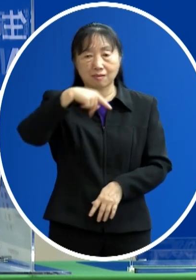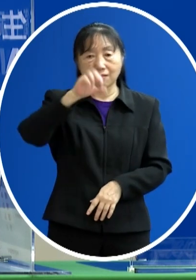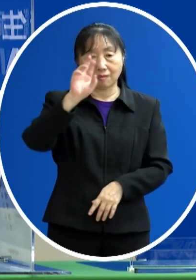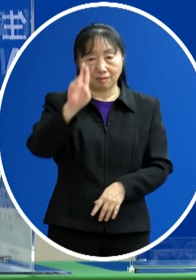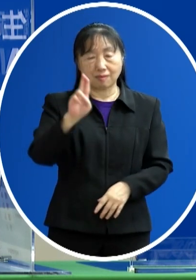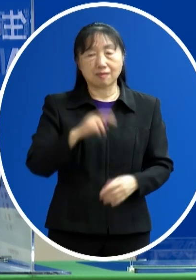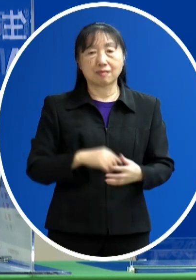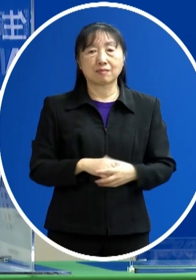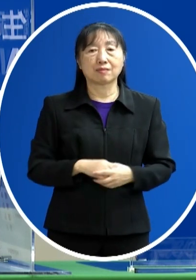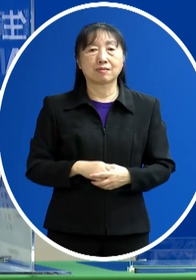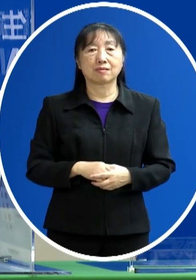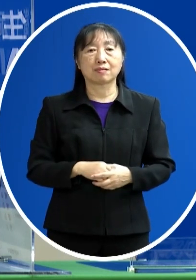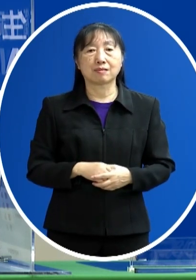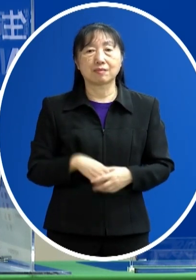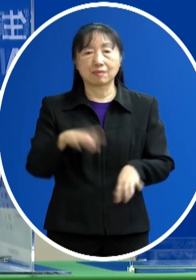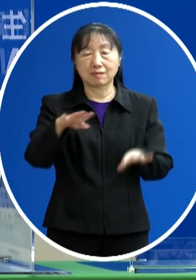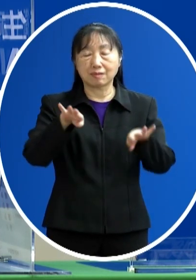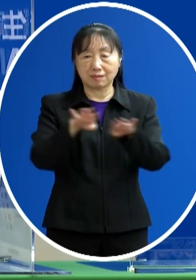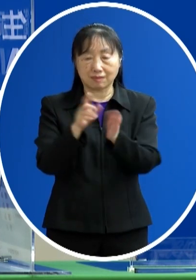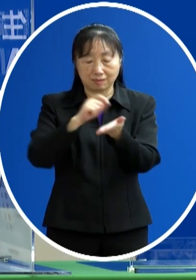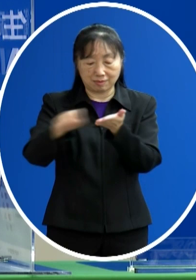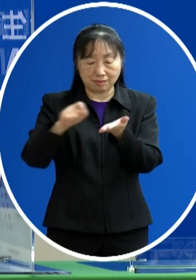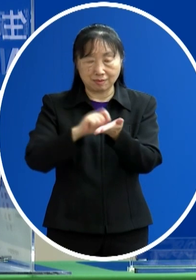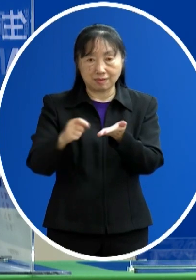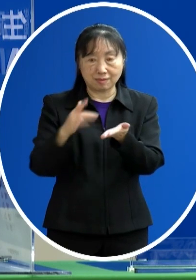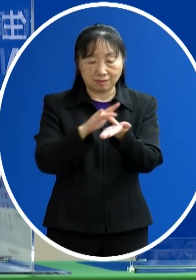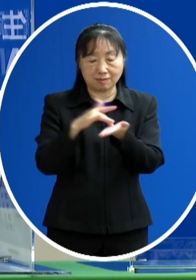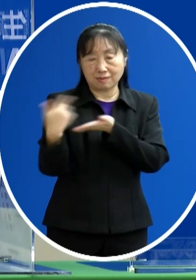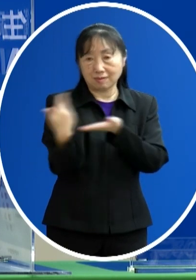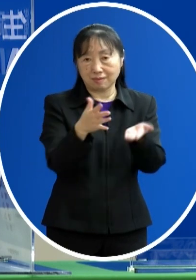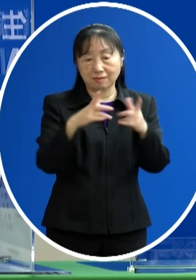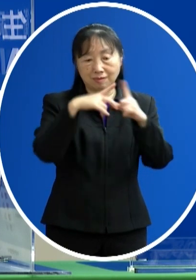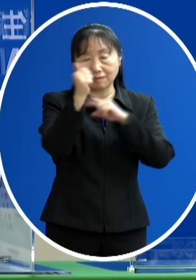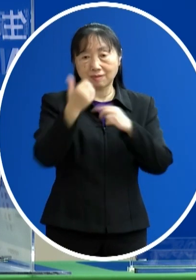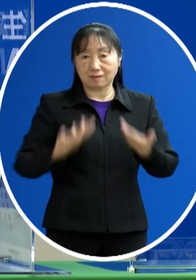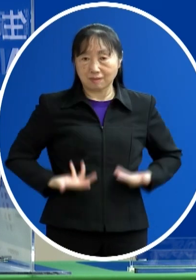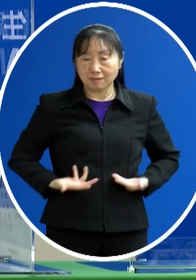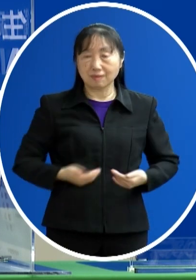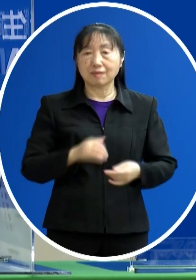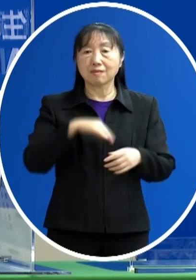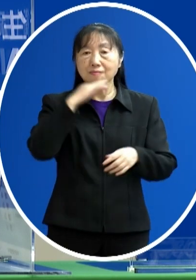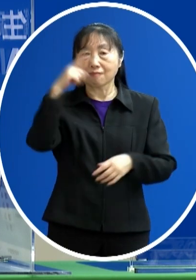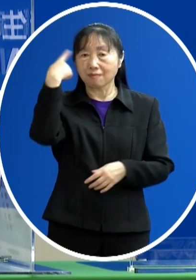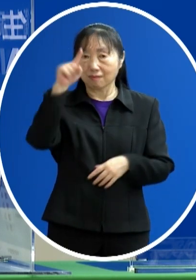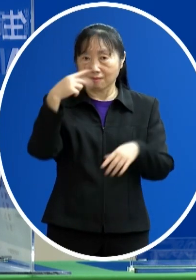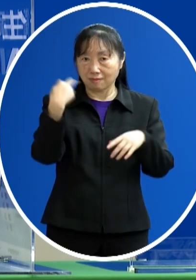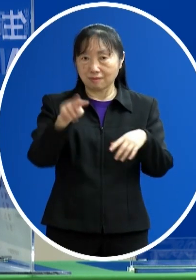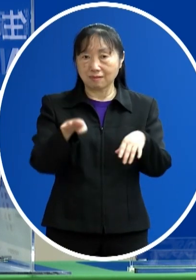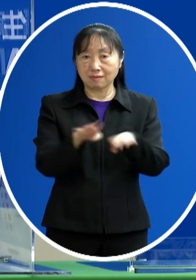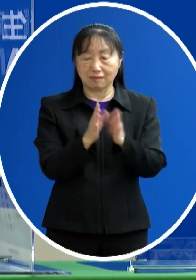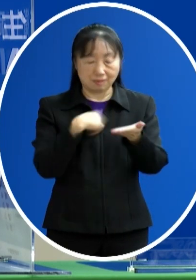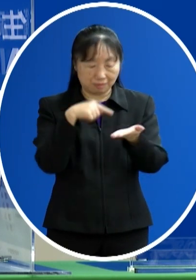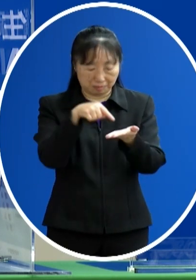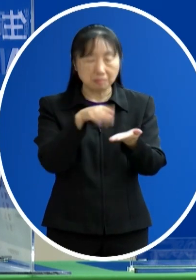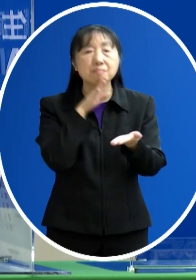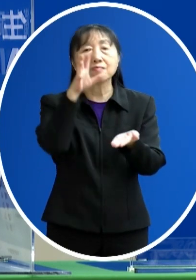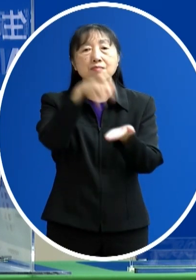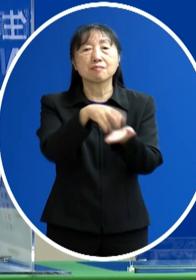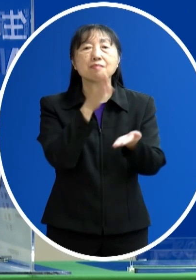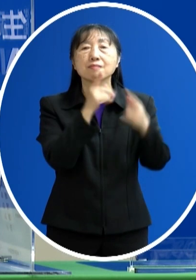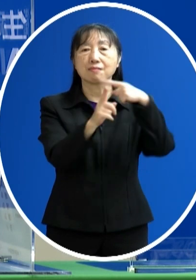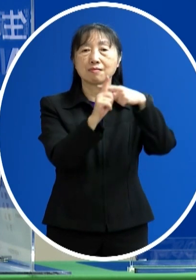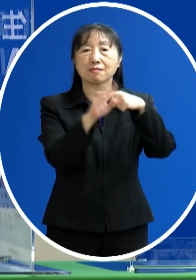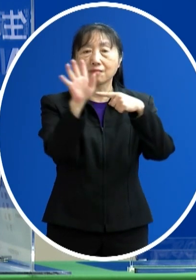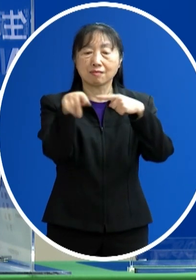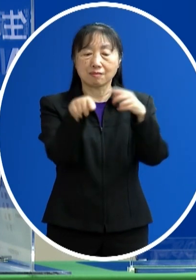后呢，就开立处方药物哈，回家休息。那隔天那个结果出来是阳性哈，也有通知，当然透过这